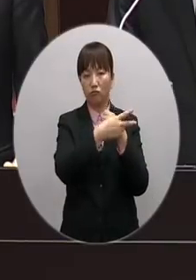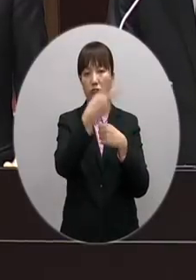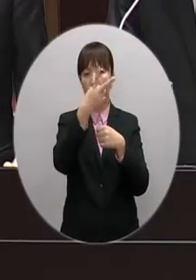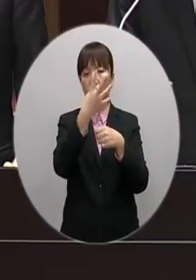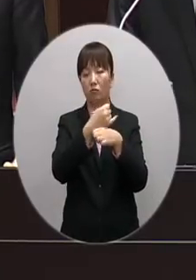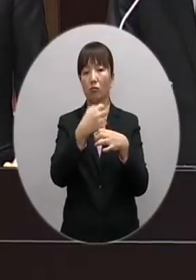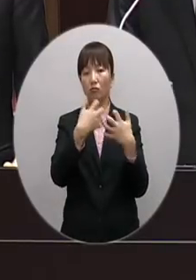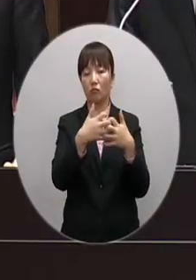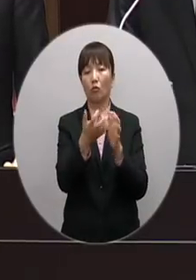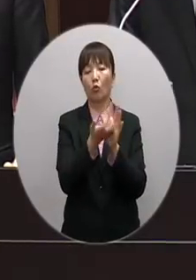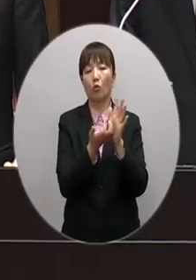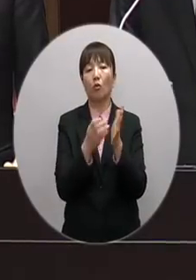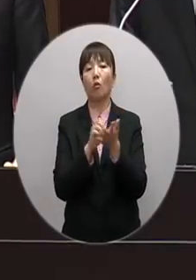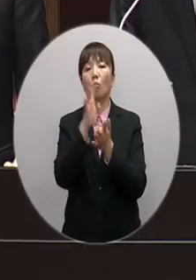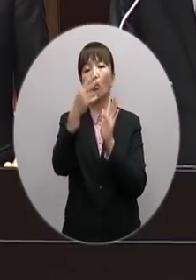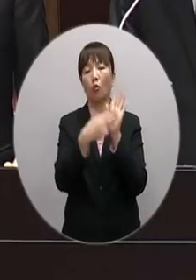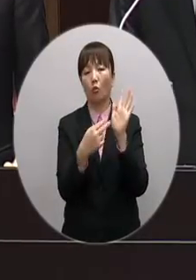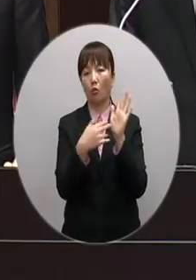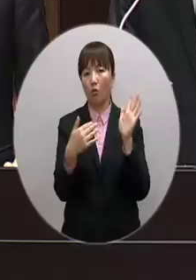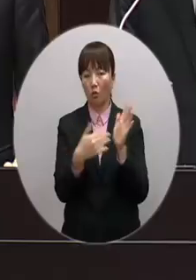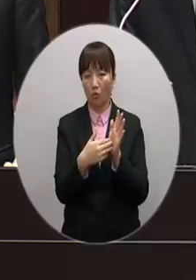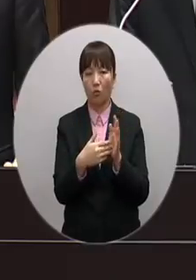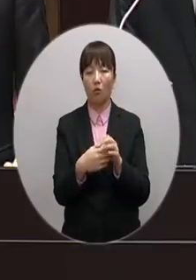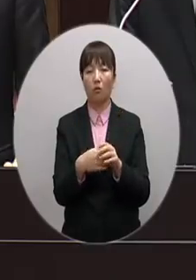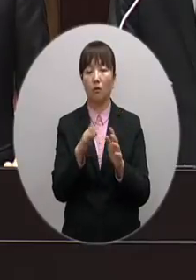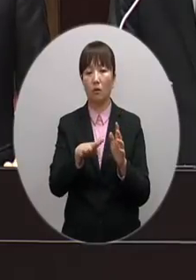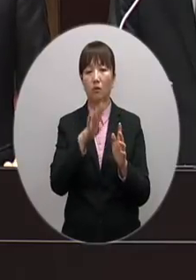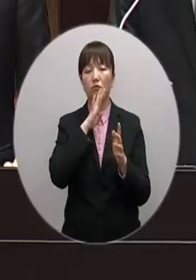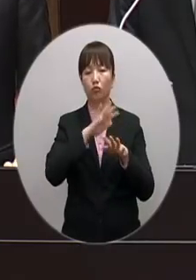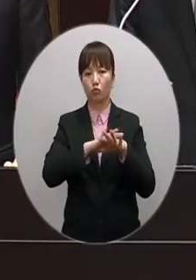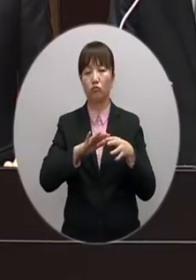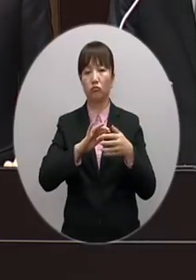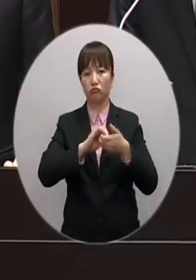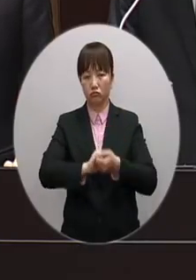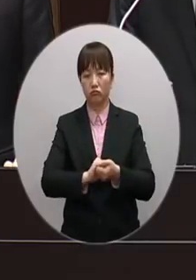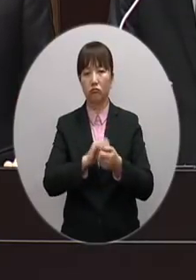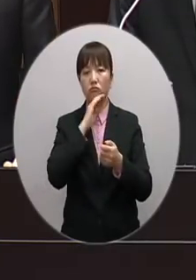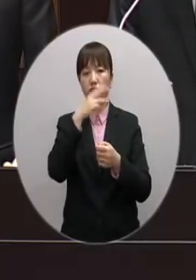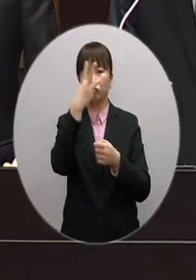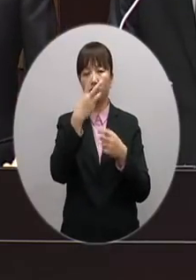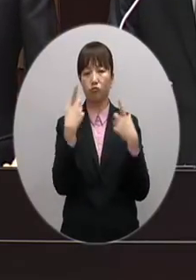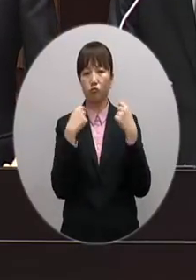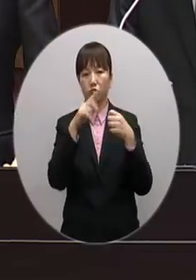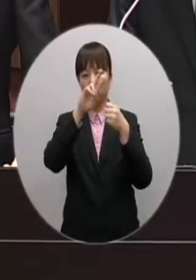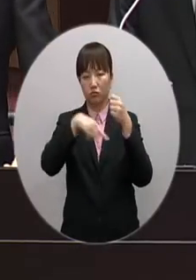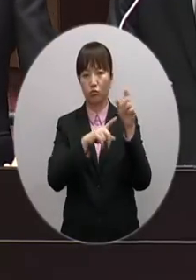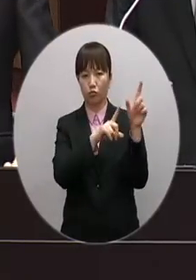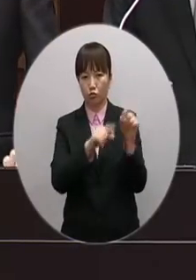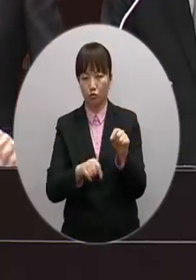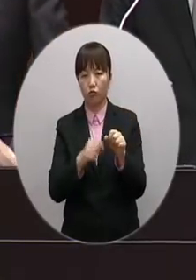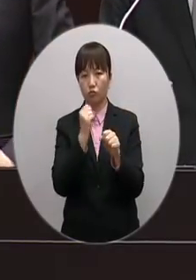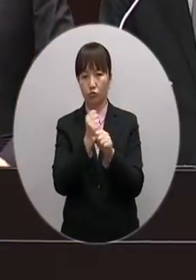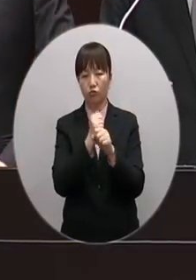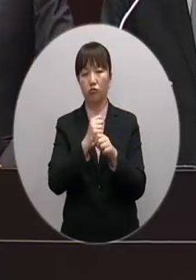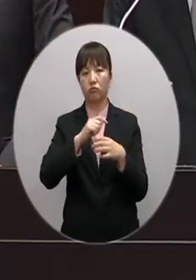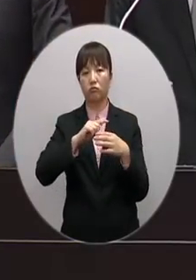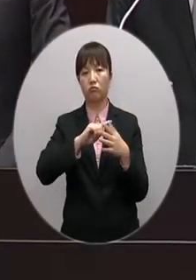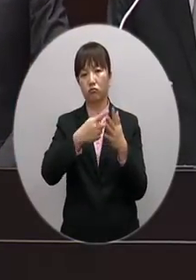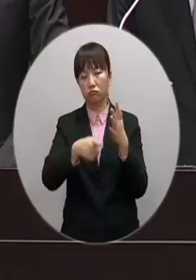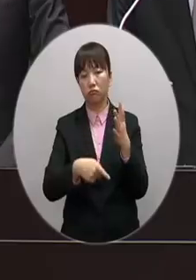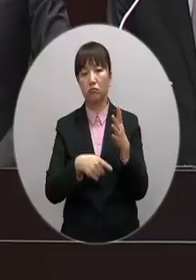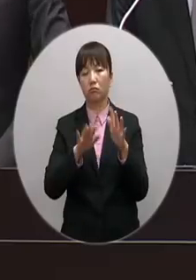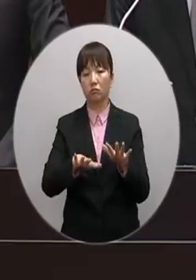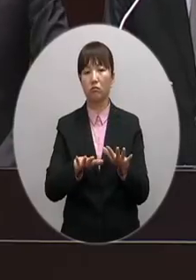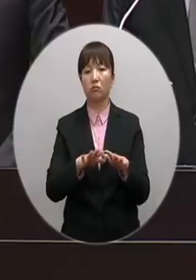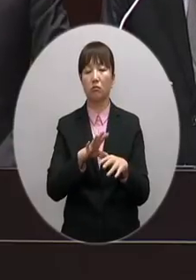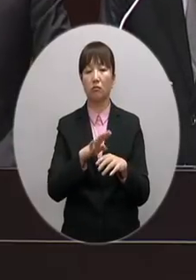机啊，我刚刚已经有跟你报告过了啊，为秉持那三个原则来进行后续的程序。那不过呢，因为它